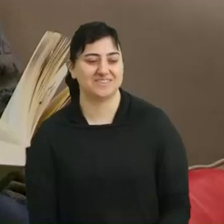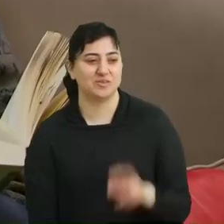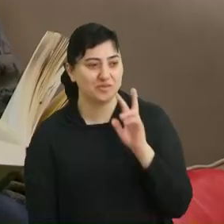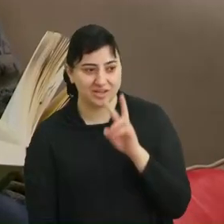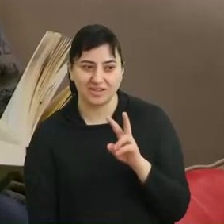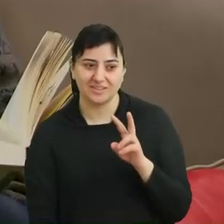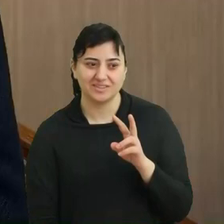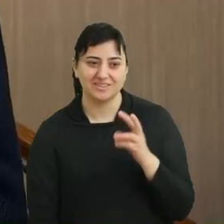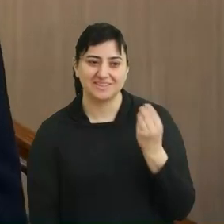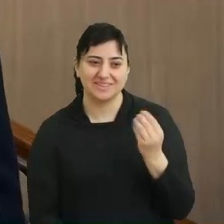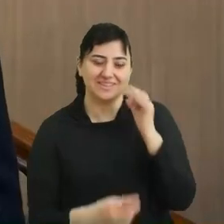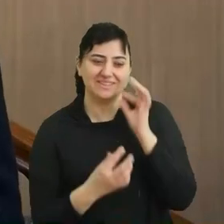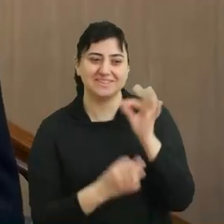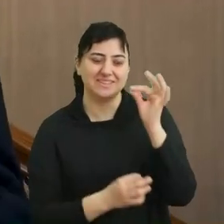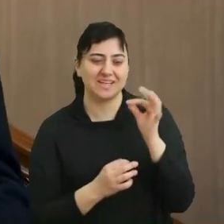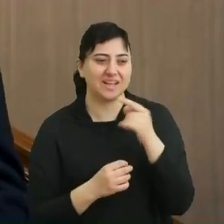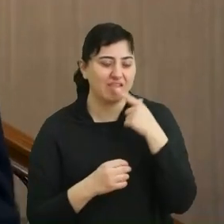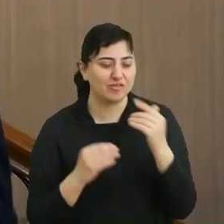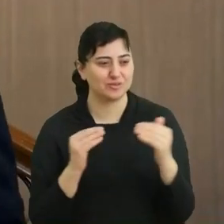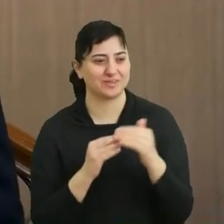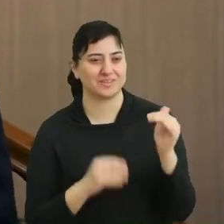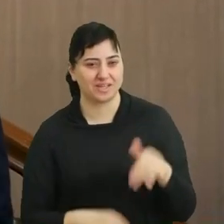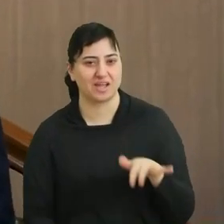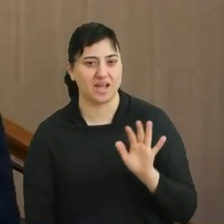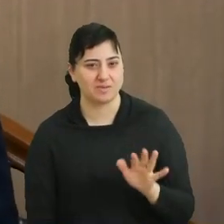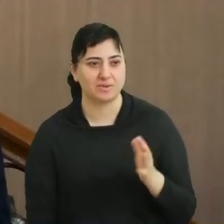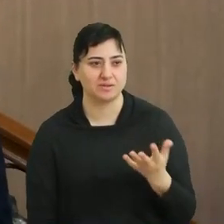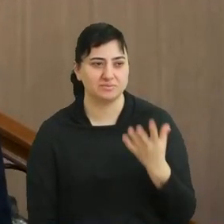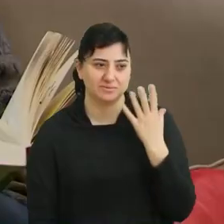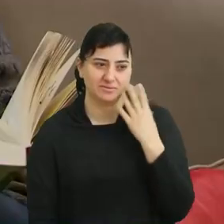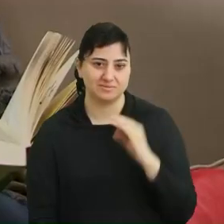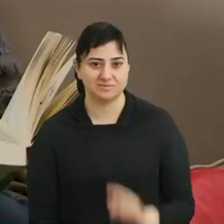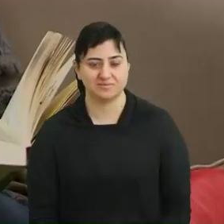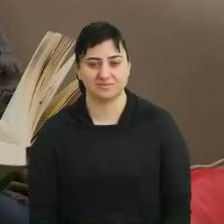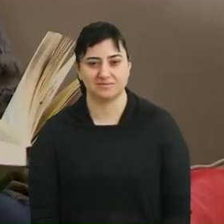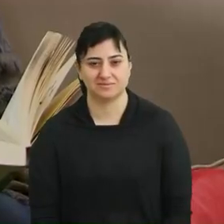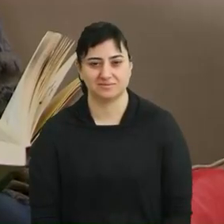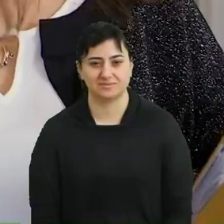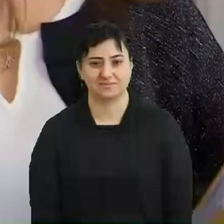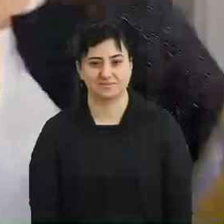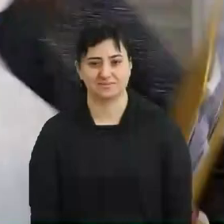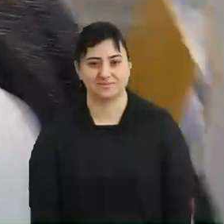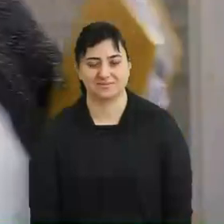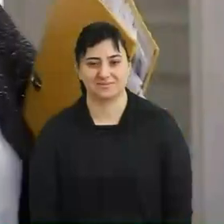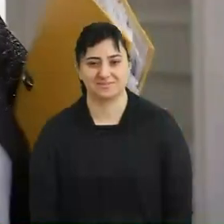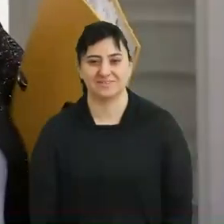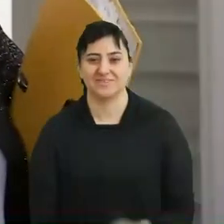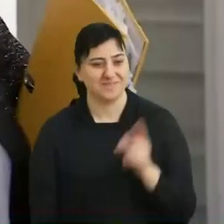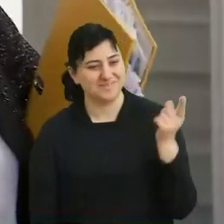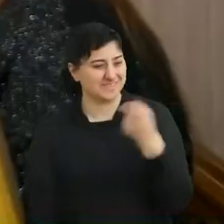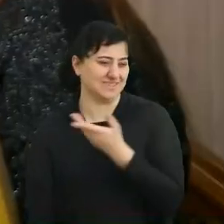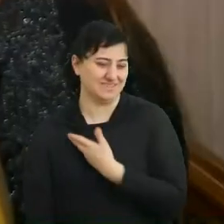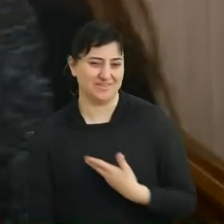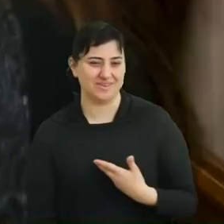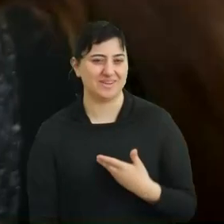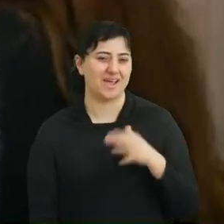iyi insan lafının üzerine gelirmiş diyeceğim de çok şey olmadı yani. Ha bu iş annesini seviyorum bilir